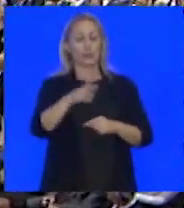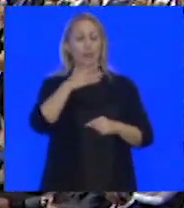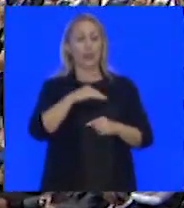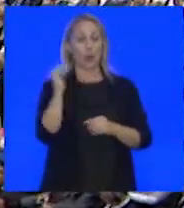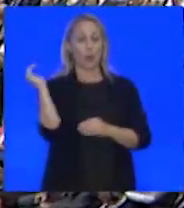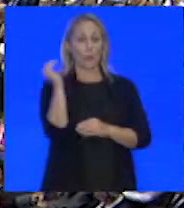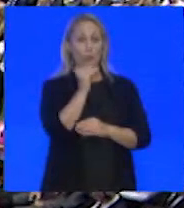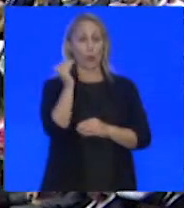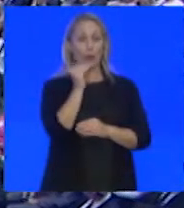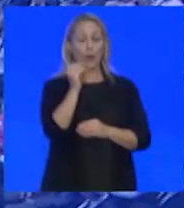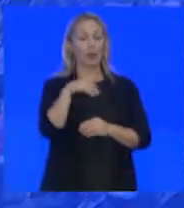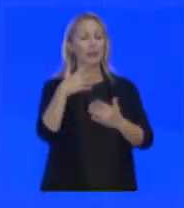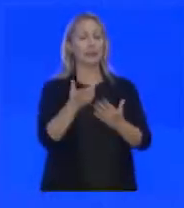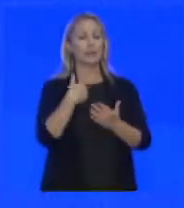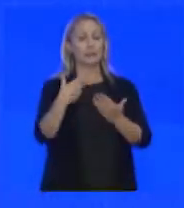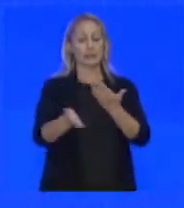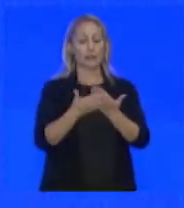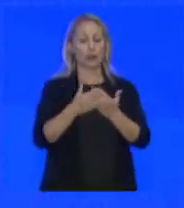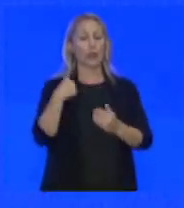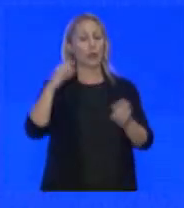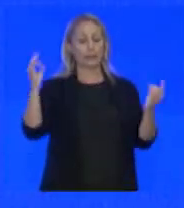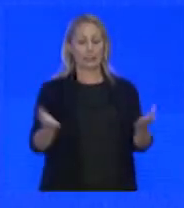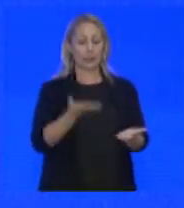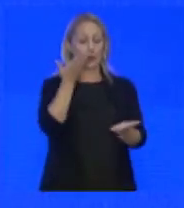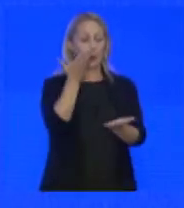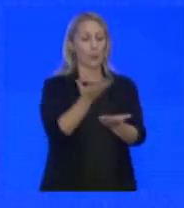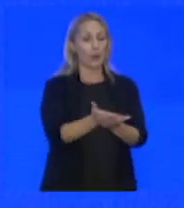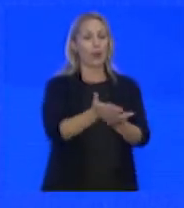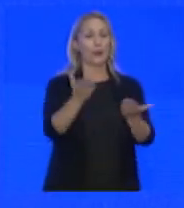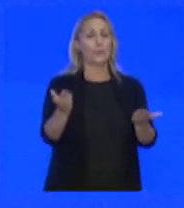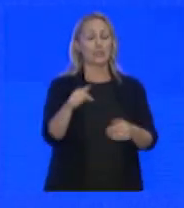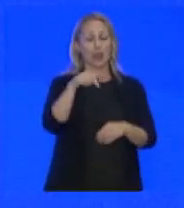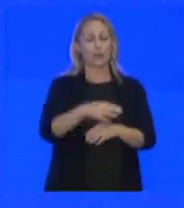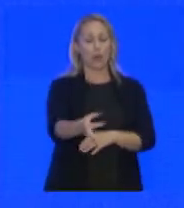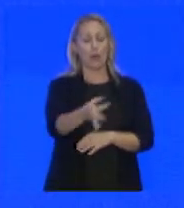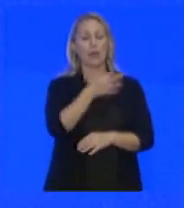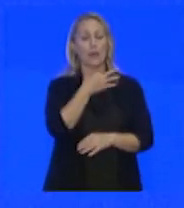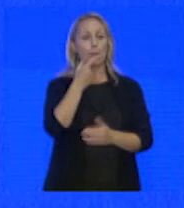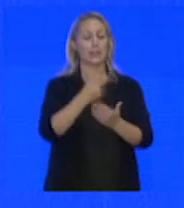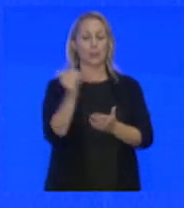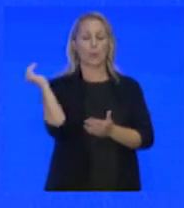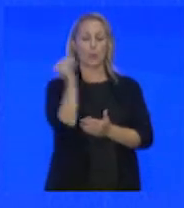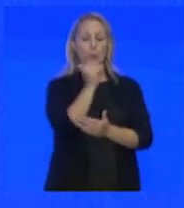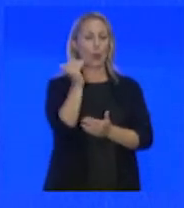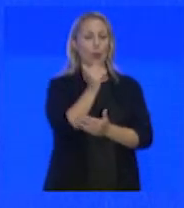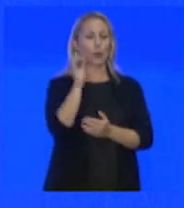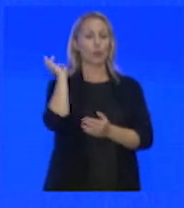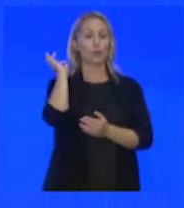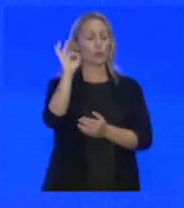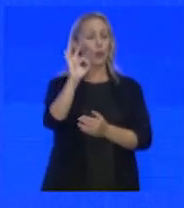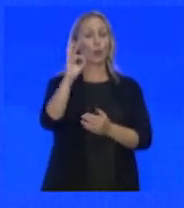επιτάχυνση της αδειοδότησης συστημάτων κεραιών που αποτελεί αναγκαία συνθήκη για να περάσει η χώρα στην